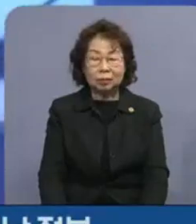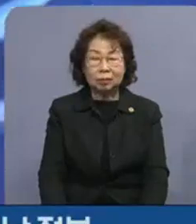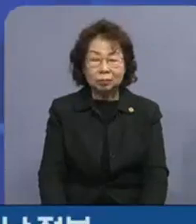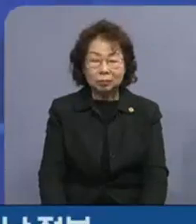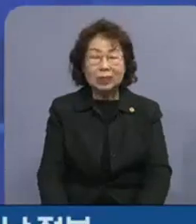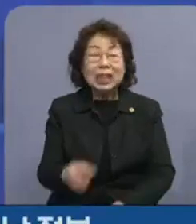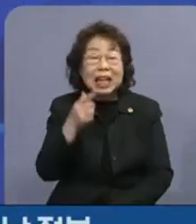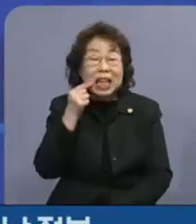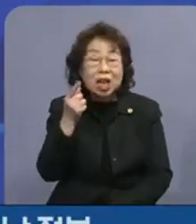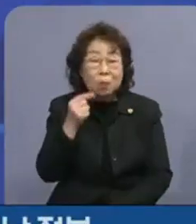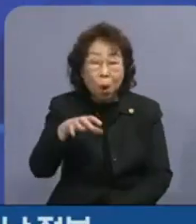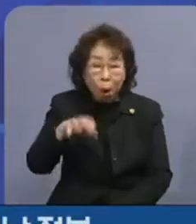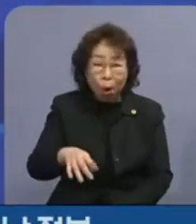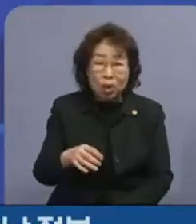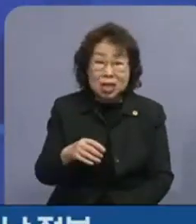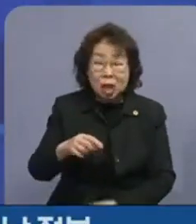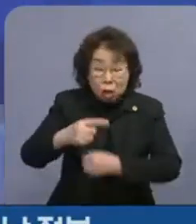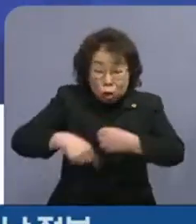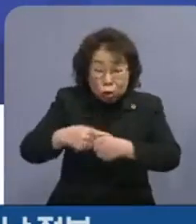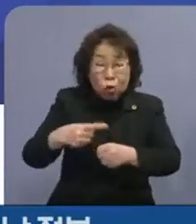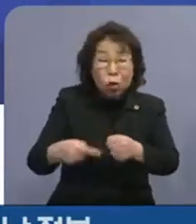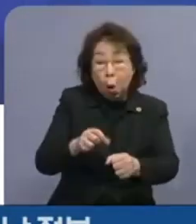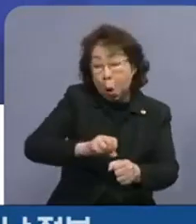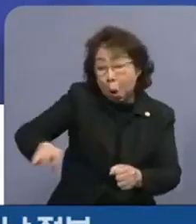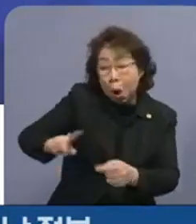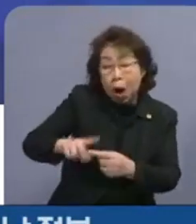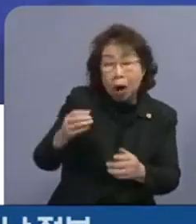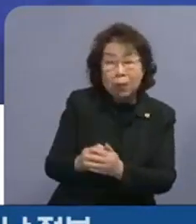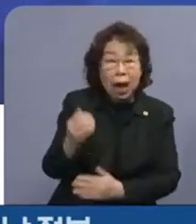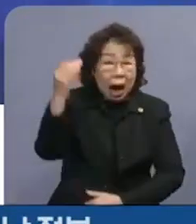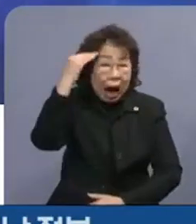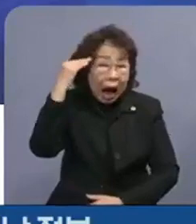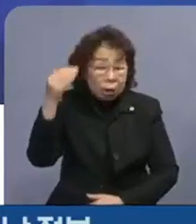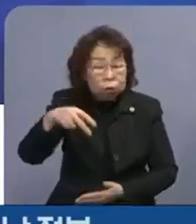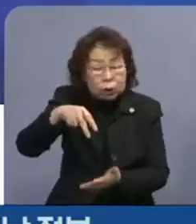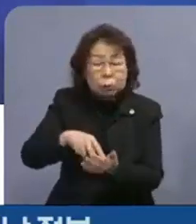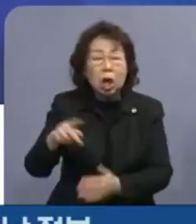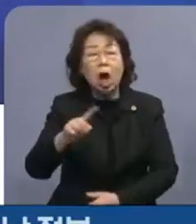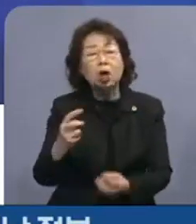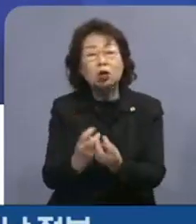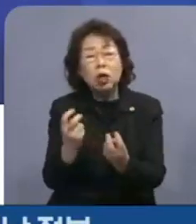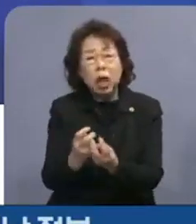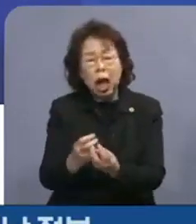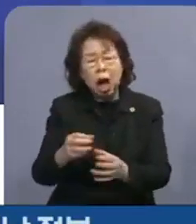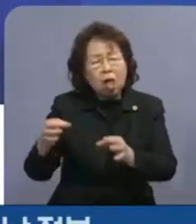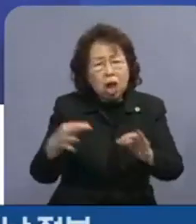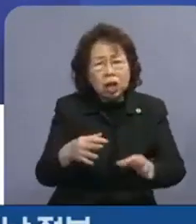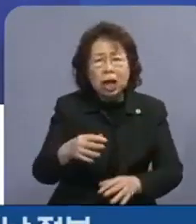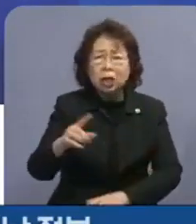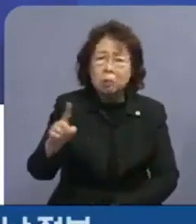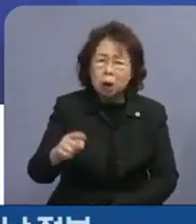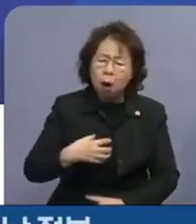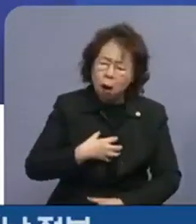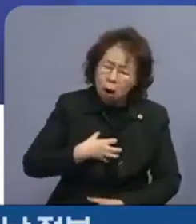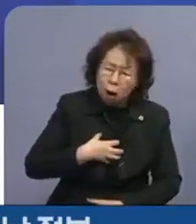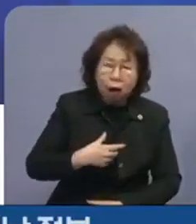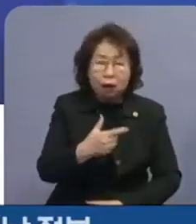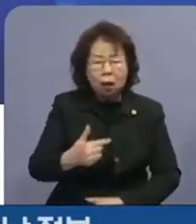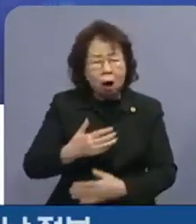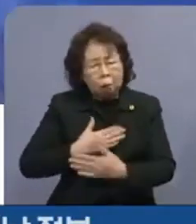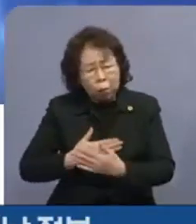일본 후쿠시마 오염수방유가 임박하면서 우리 일상이 어떤 영향을 얼마나 미칠지 불안해하는 시민들이 많습니다